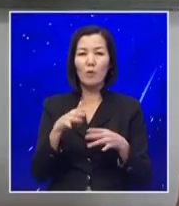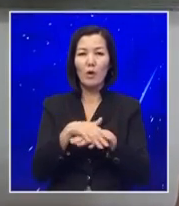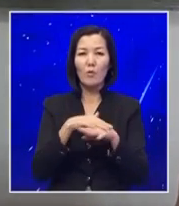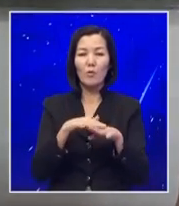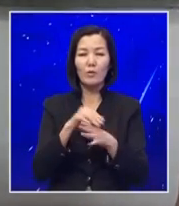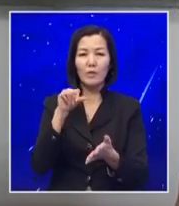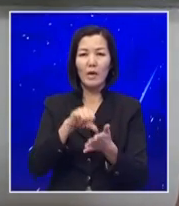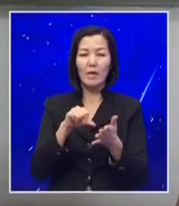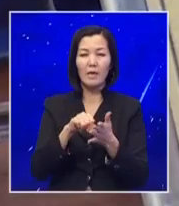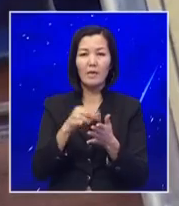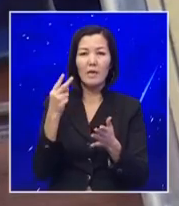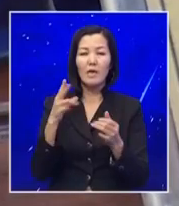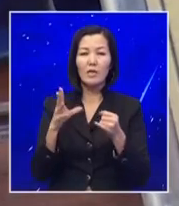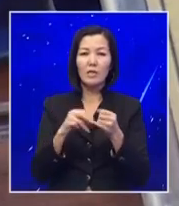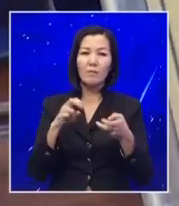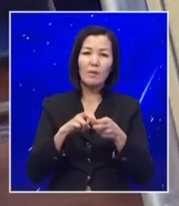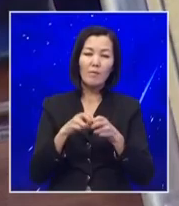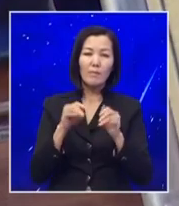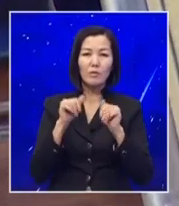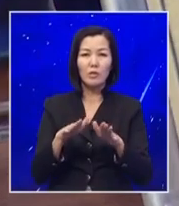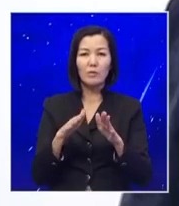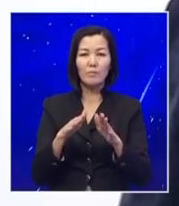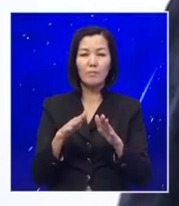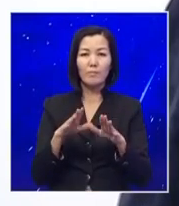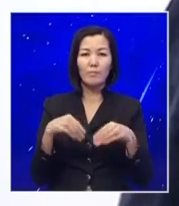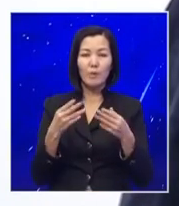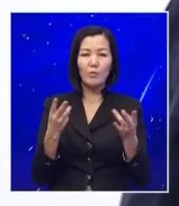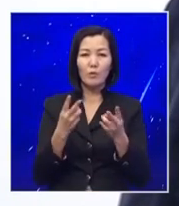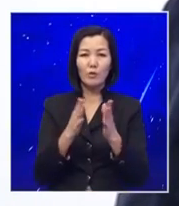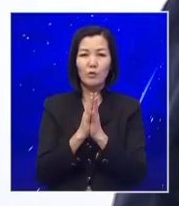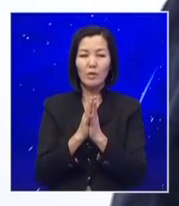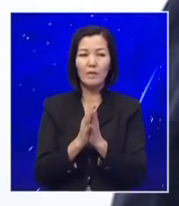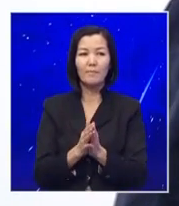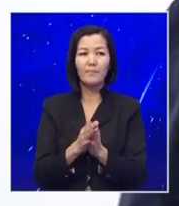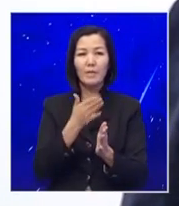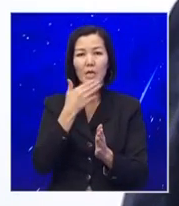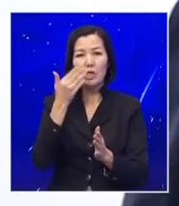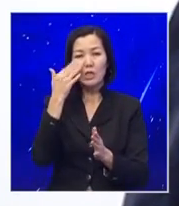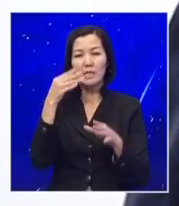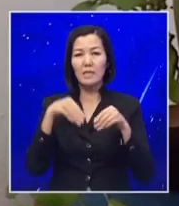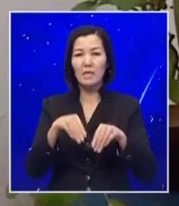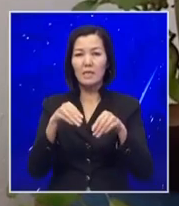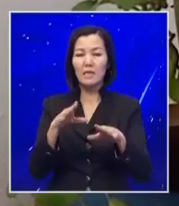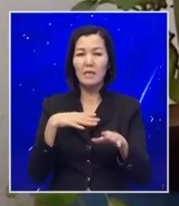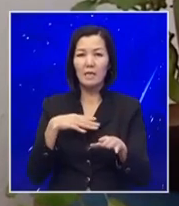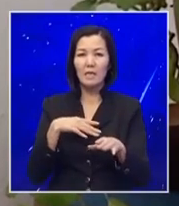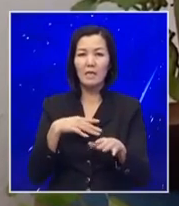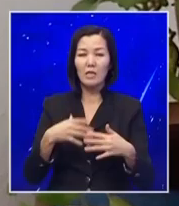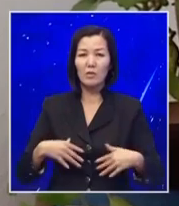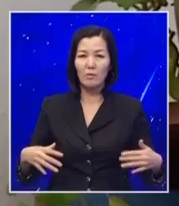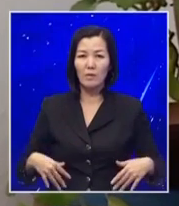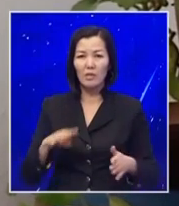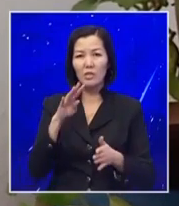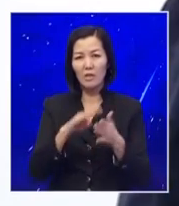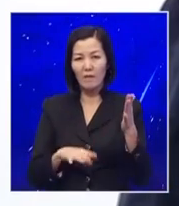әкімінің есебінде жер мәселесін шешіп беруін сұрады. Жаздыгүні егіс еккеннен кейін мал түседі, мал түскеннен кейін штрафы